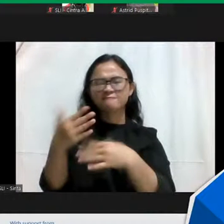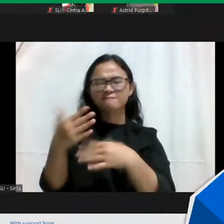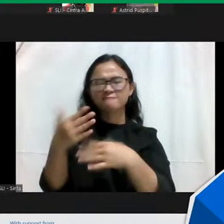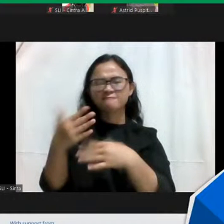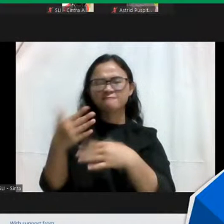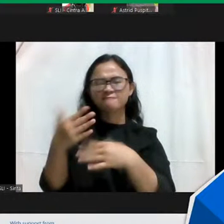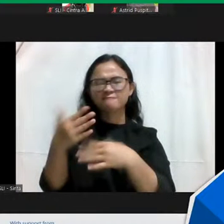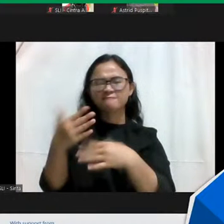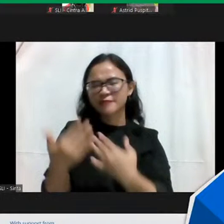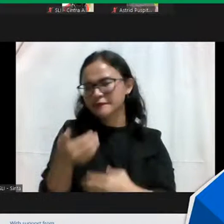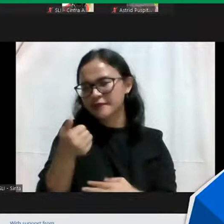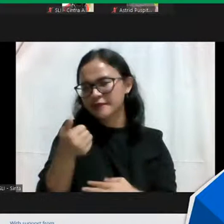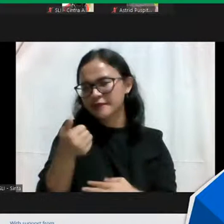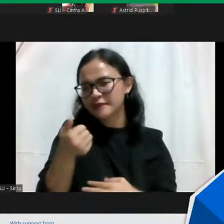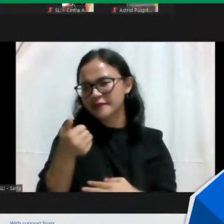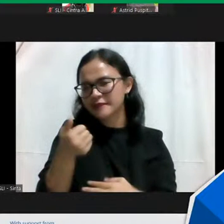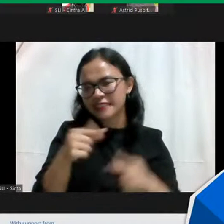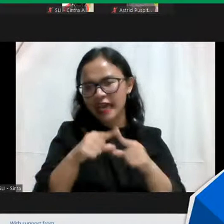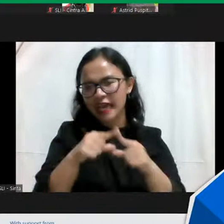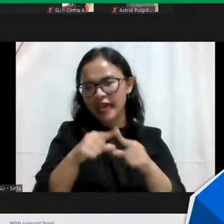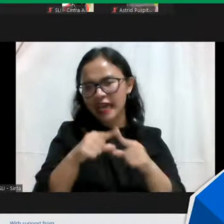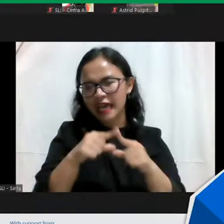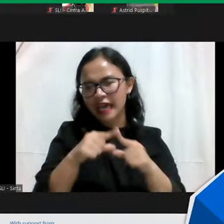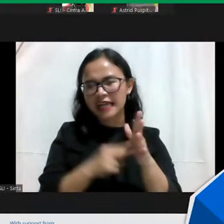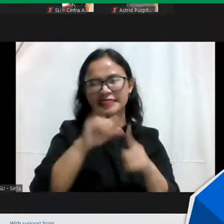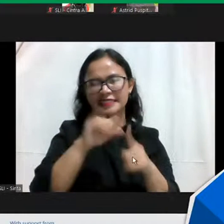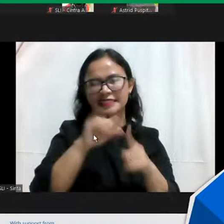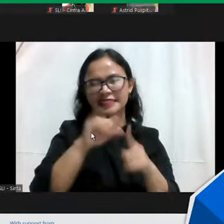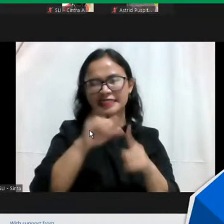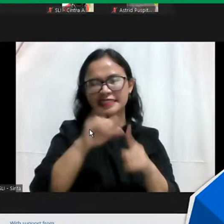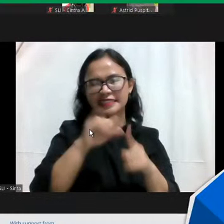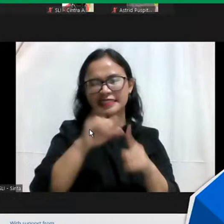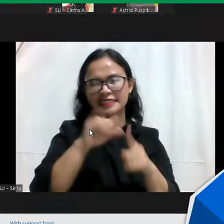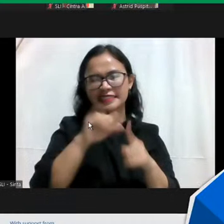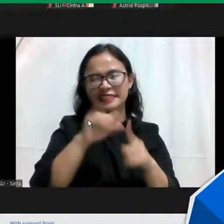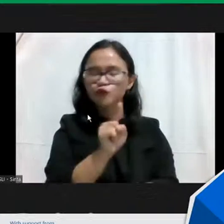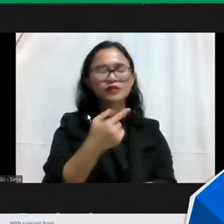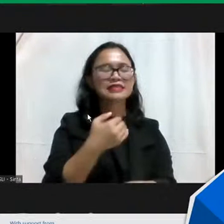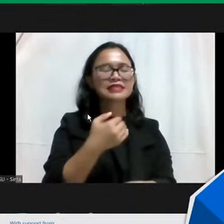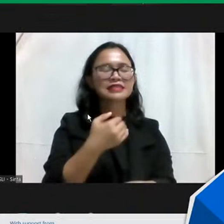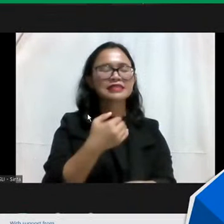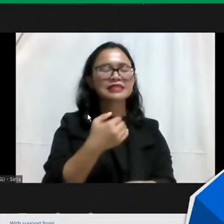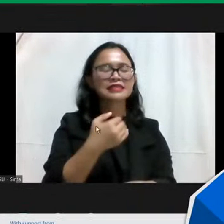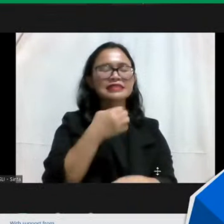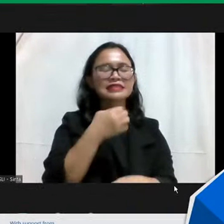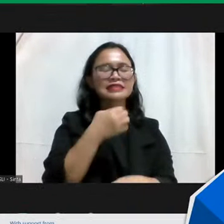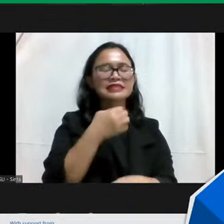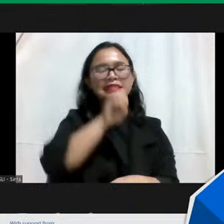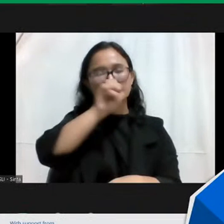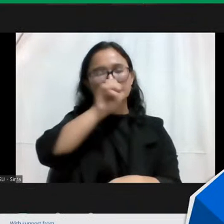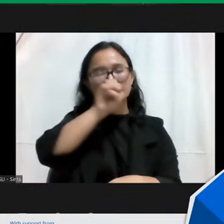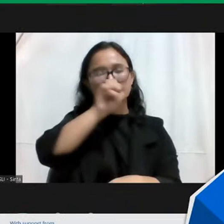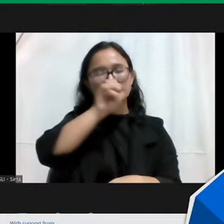e Pak Andi bisa dikaitkan juga dengan peran Petani dalam konteks E Sektor